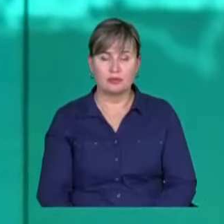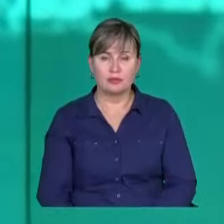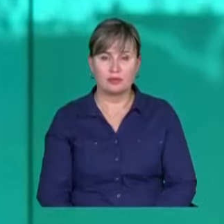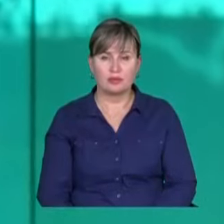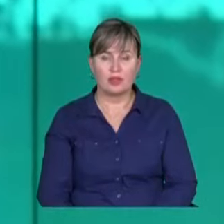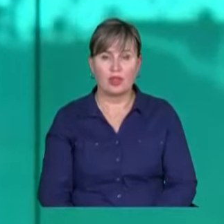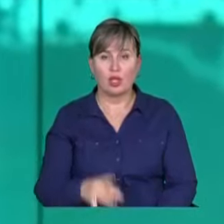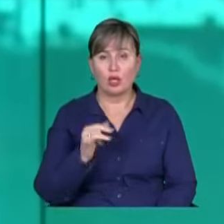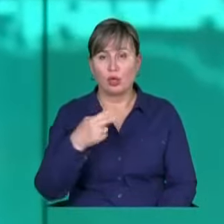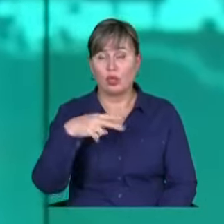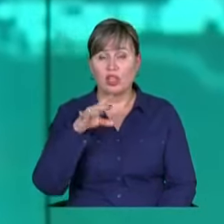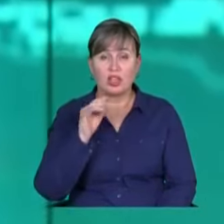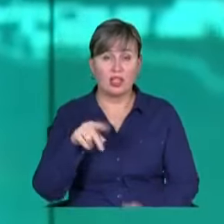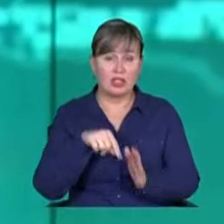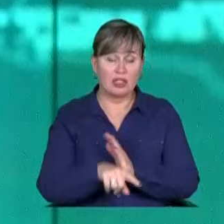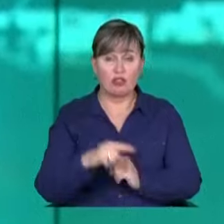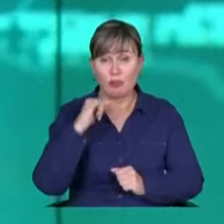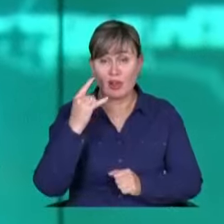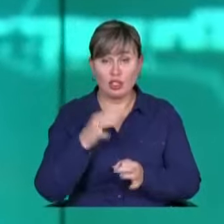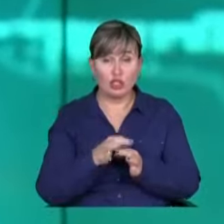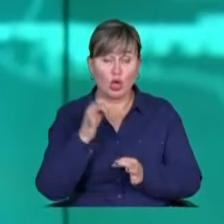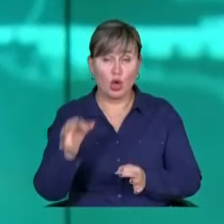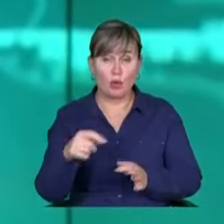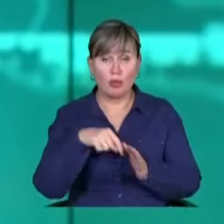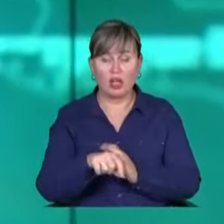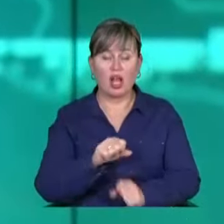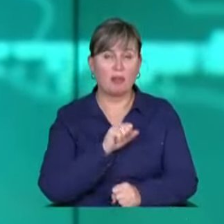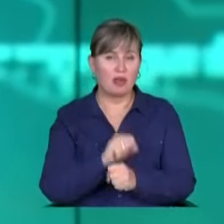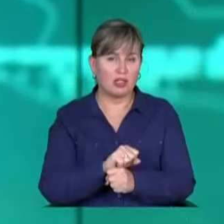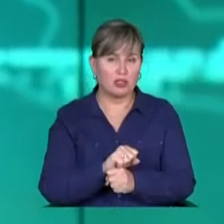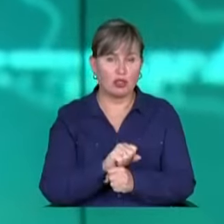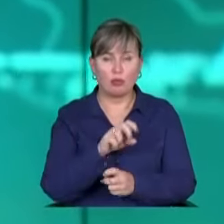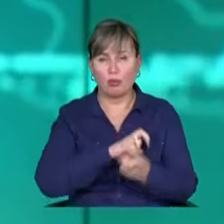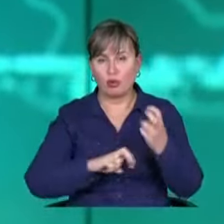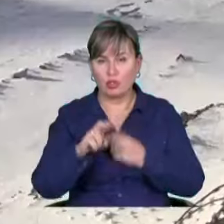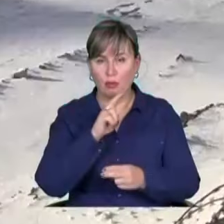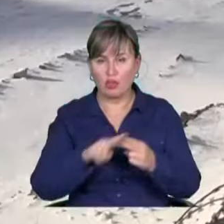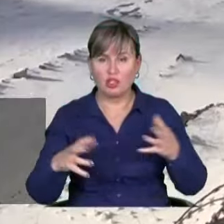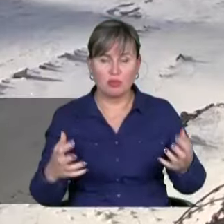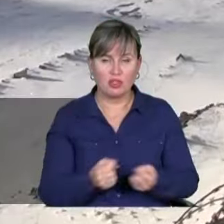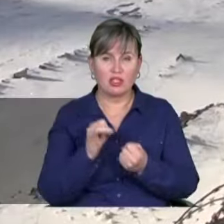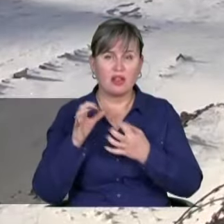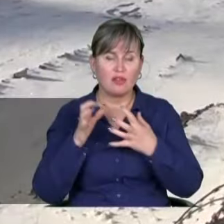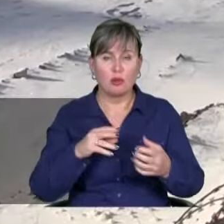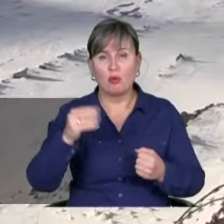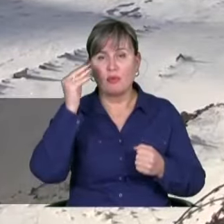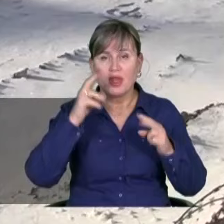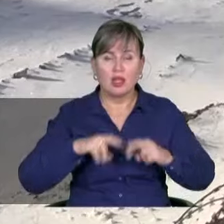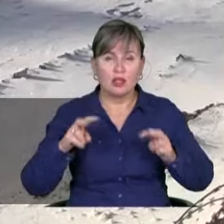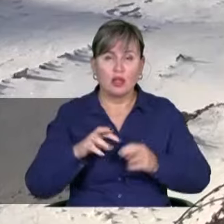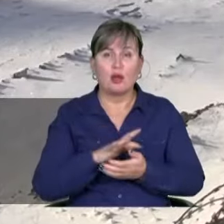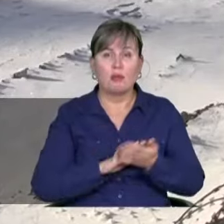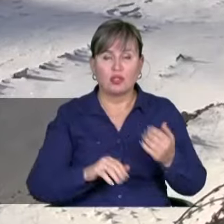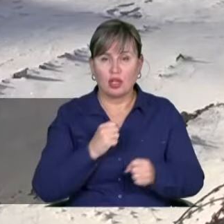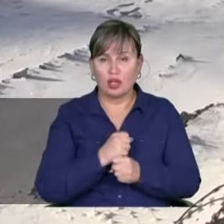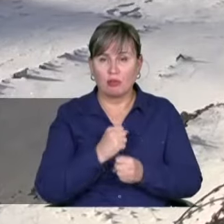На руднике Майкаин-Золото в Павлодарской области приостановили поиски пропавших спасателей и автобуса. По мнению экспертов, продолжать